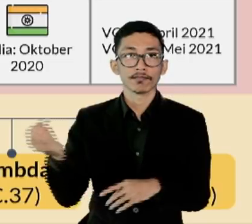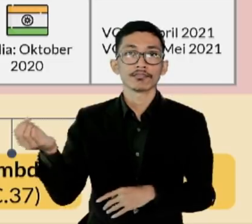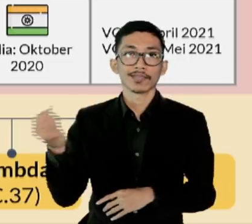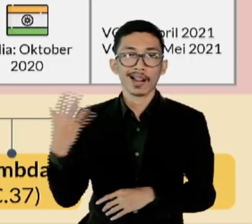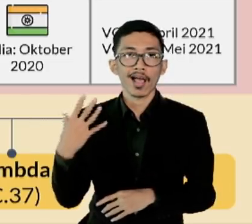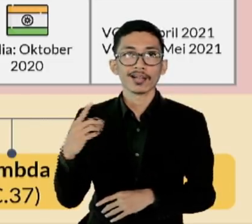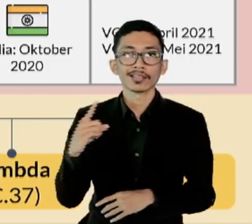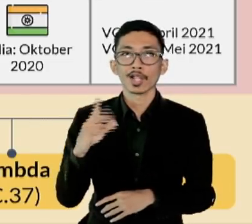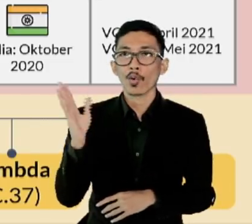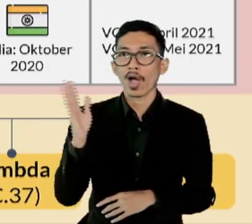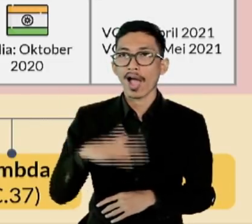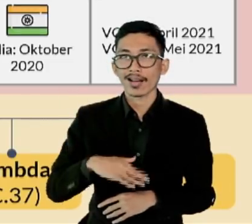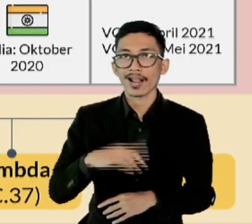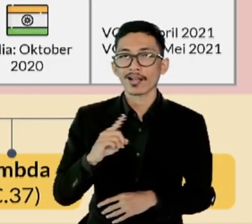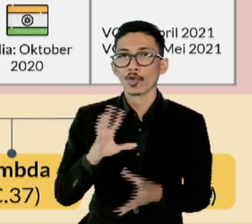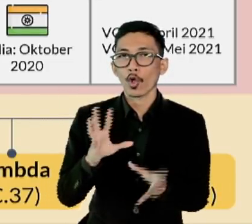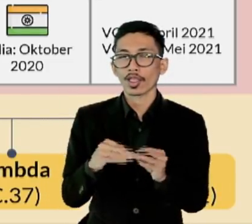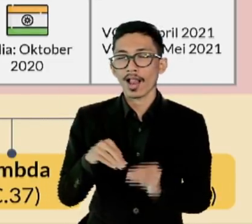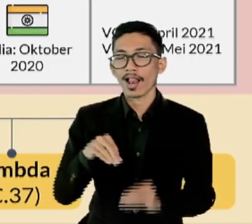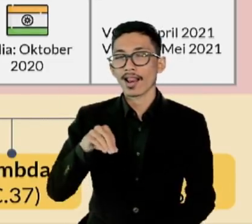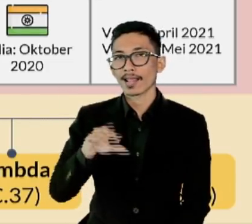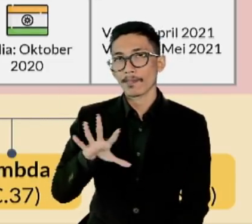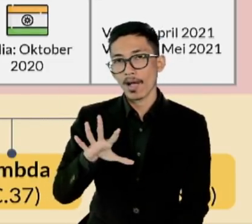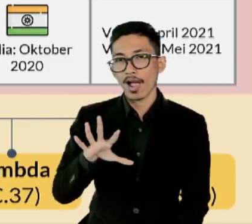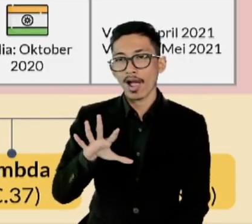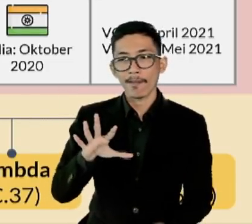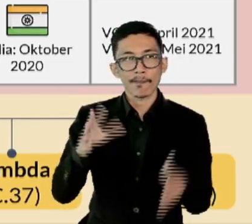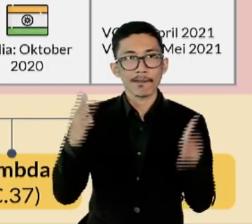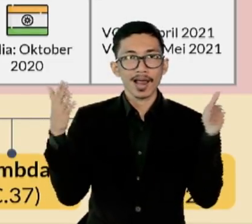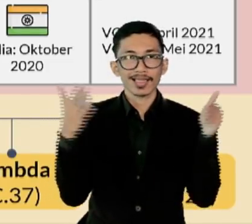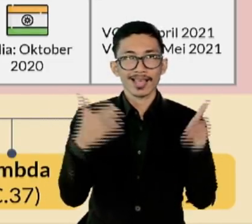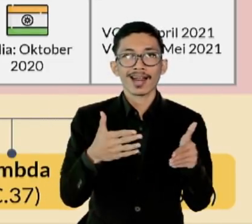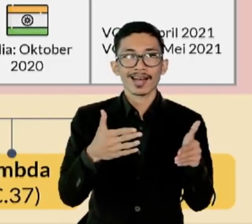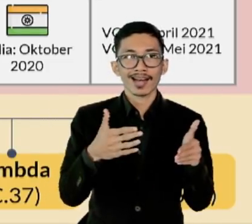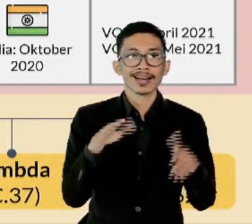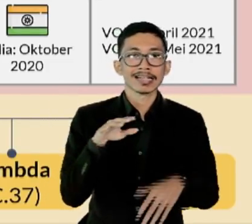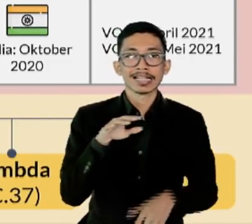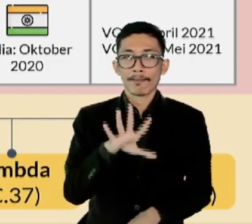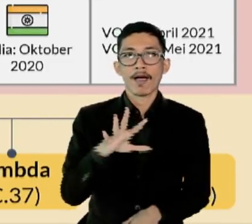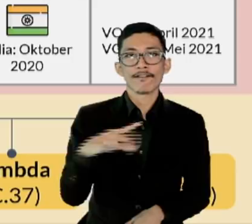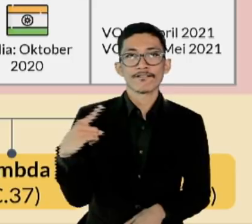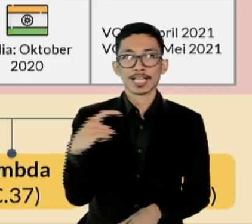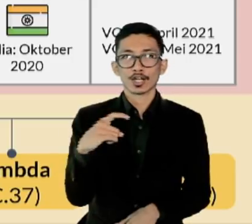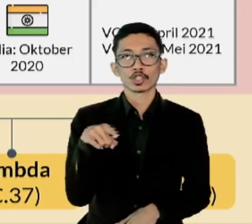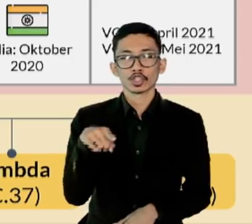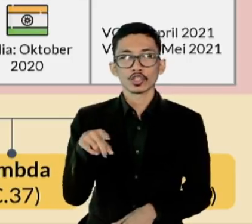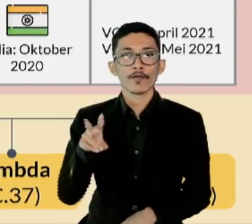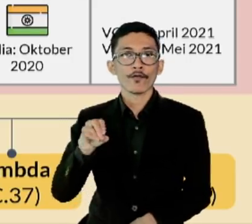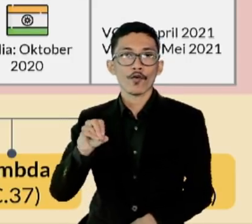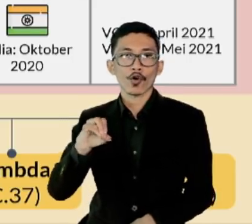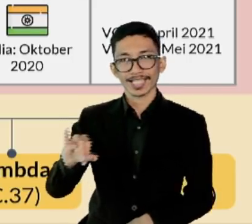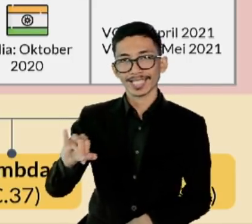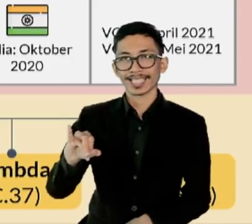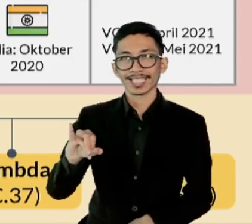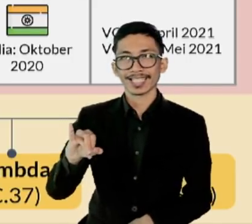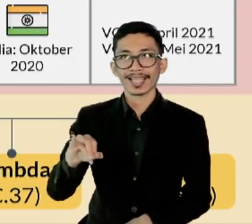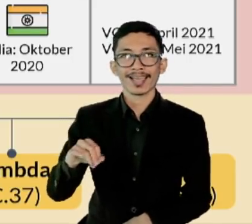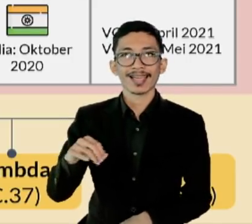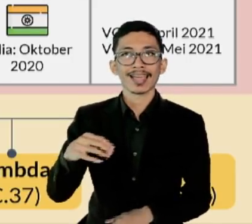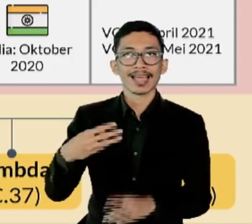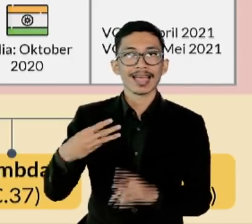ini terdapat 5 jenis varian yang menjadi perhatian atau tergolong VOI, yaitu